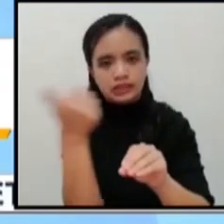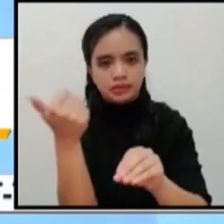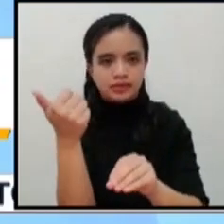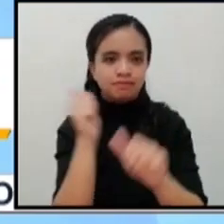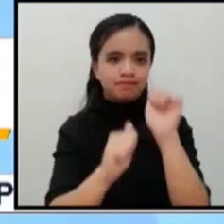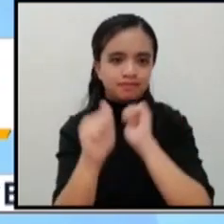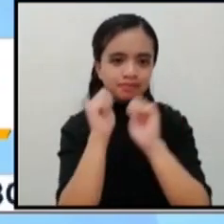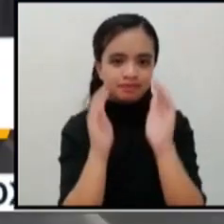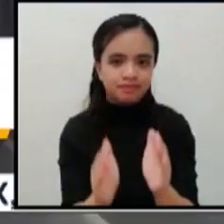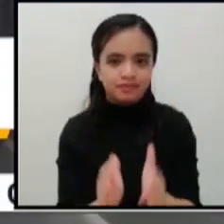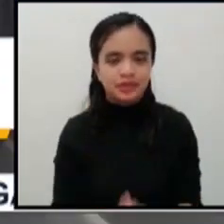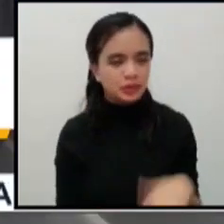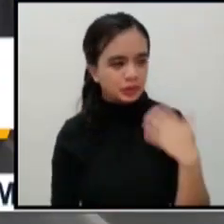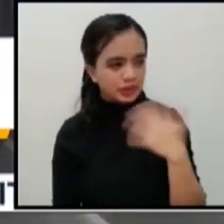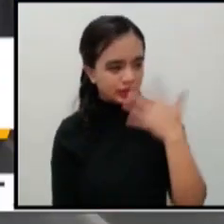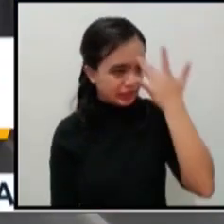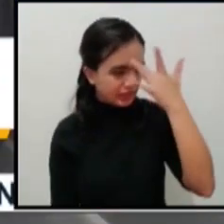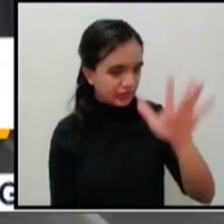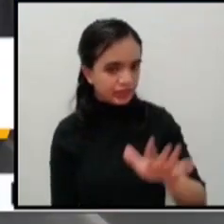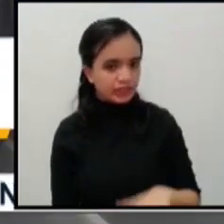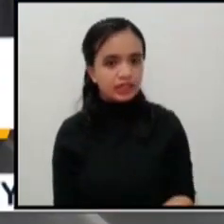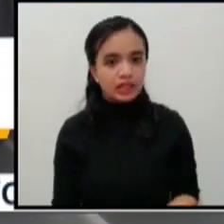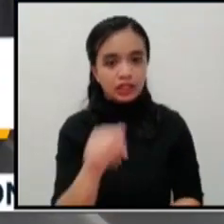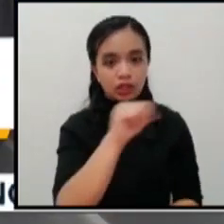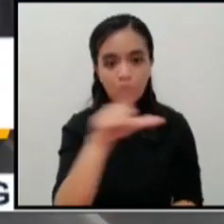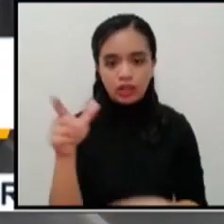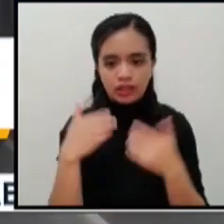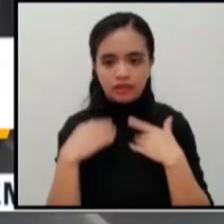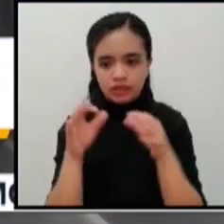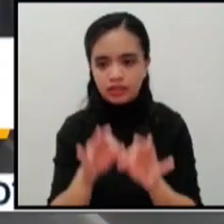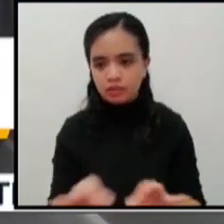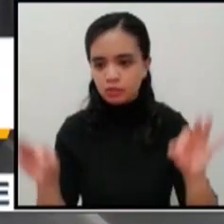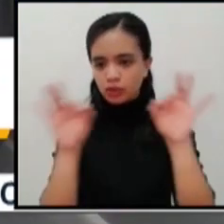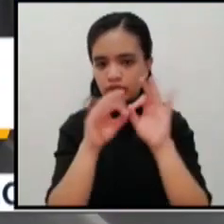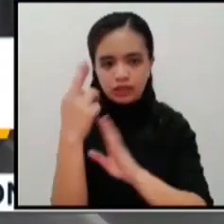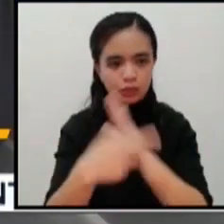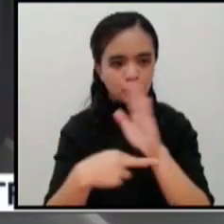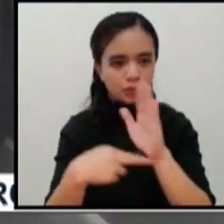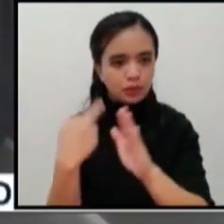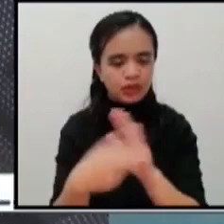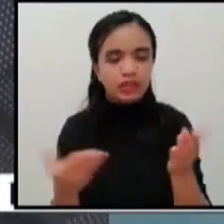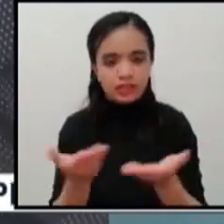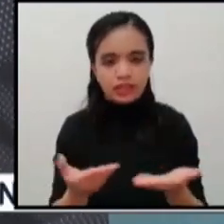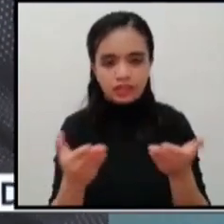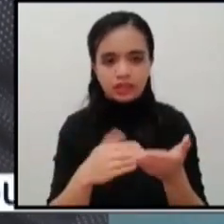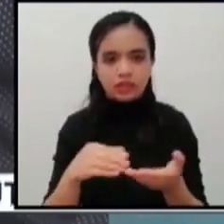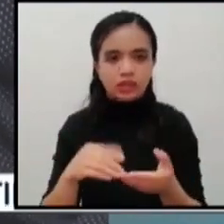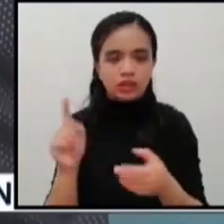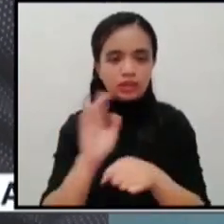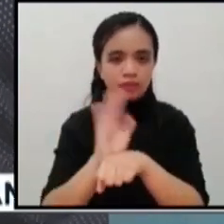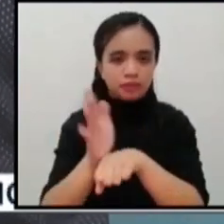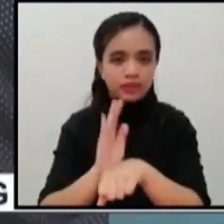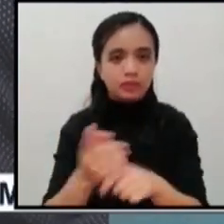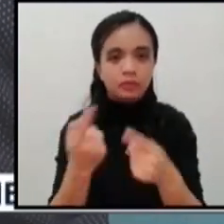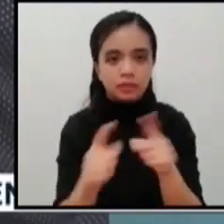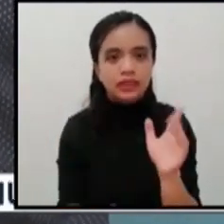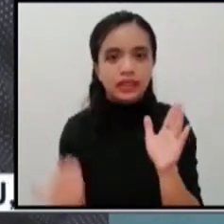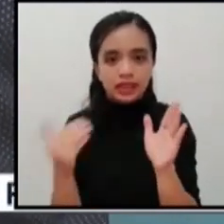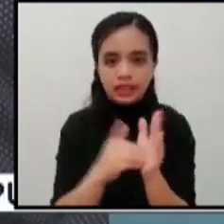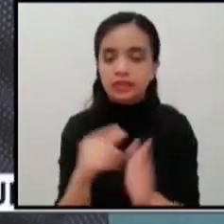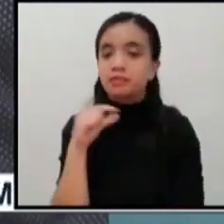Galing. So, bawat isa ay may mahalagang papel dito sa overall production nito. Pero muli, kay Father Gidencio, ano po ba